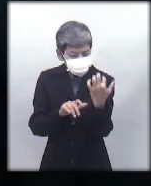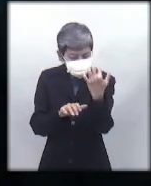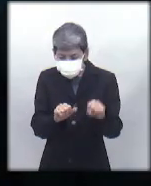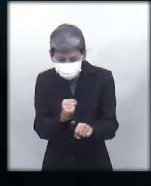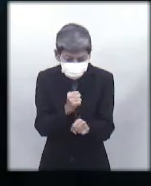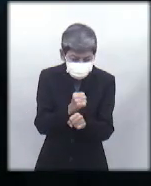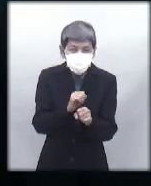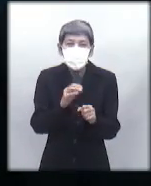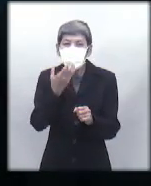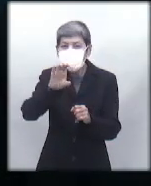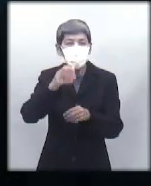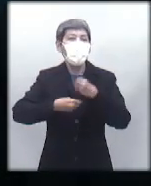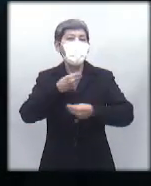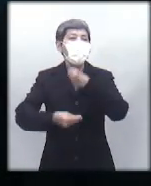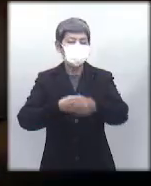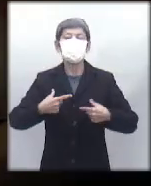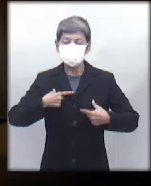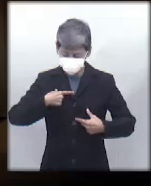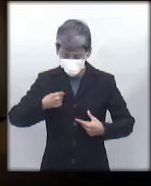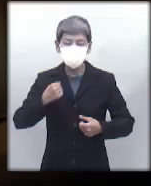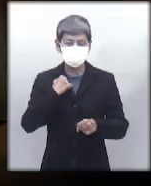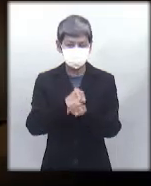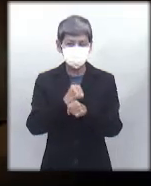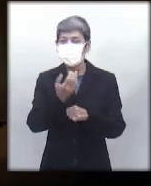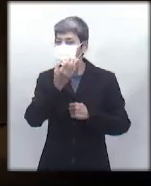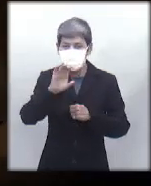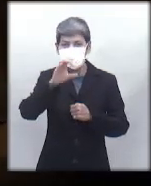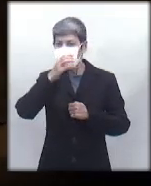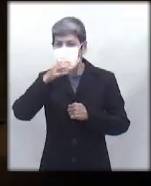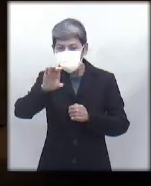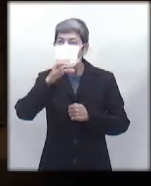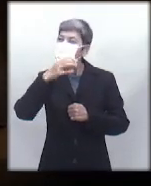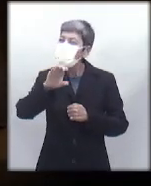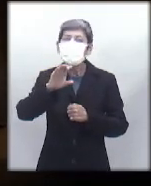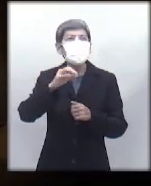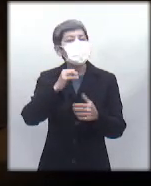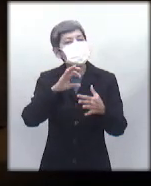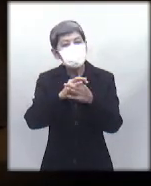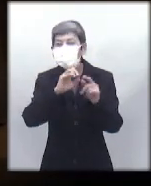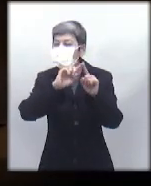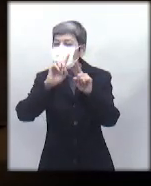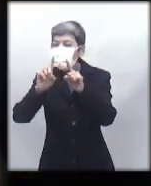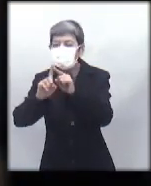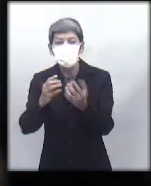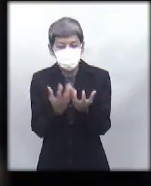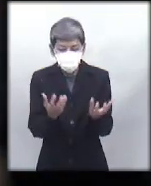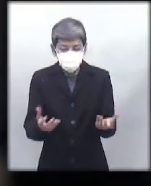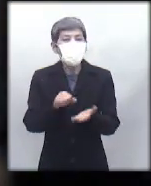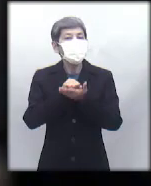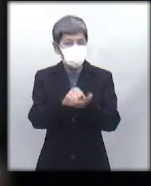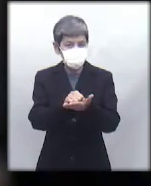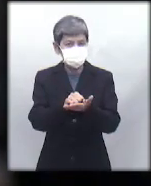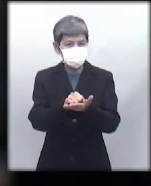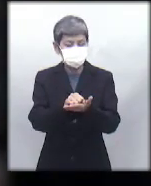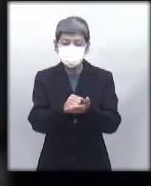คอมโพสต์ลงประกาศขายสินค้าครับผมแล้วก็โพสต์ในด้านมุมต่างๆของสินค้าบริการ